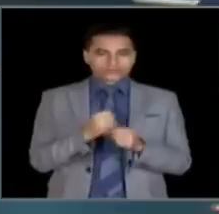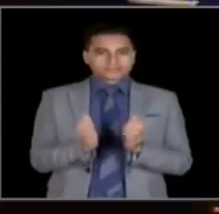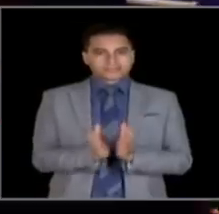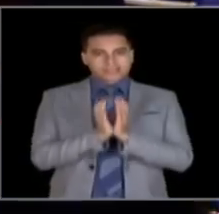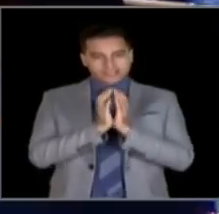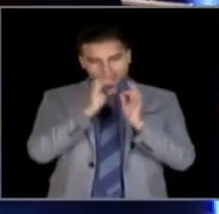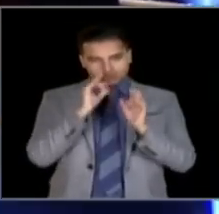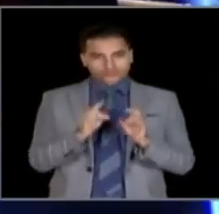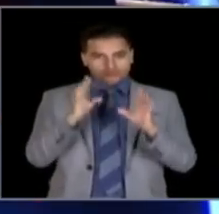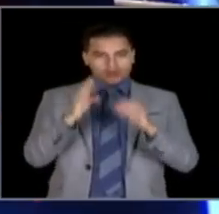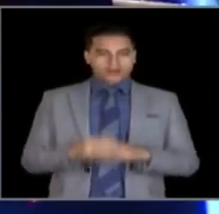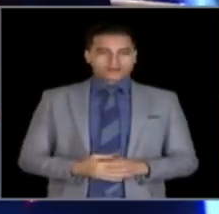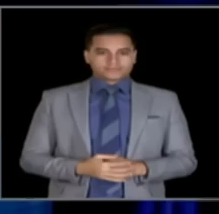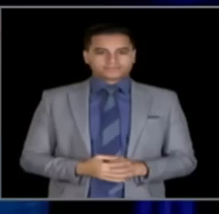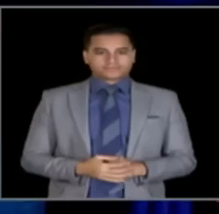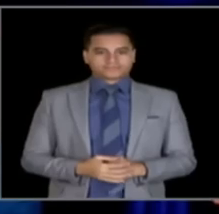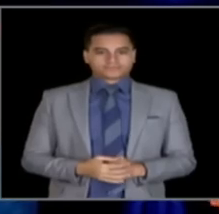الكاس.